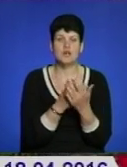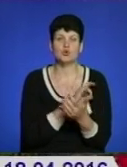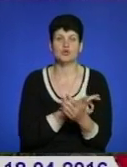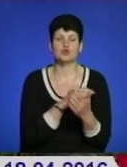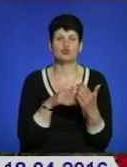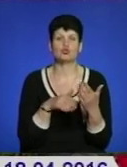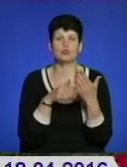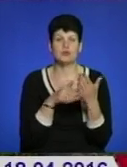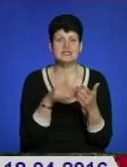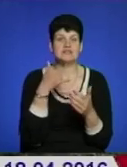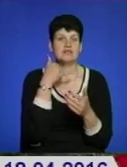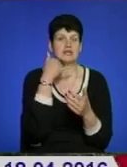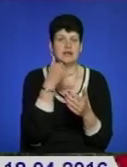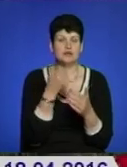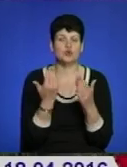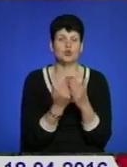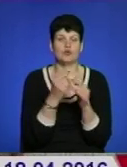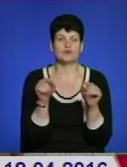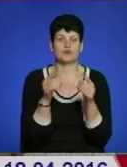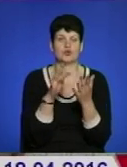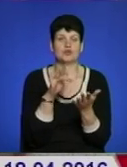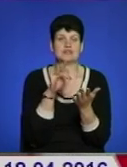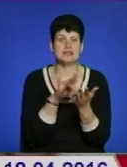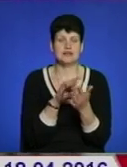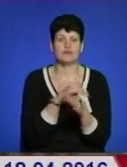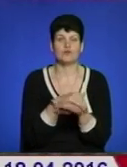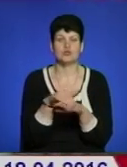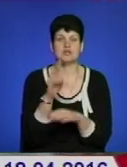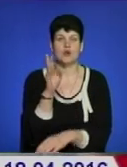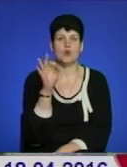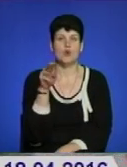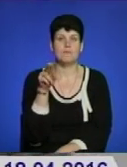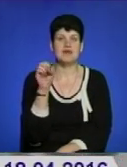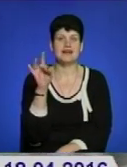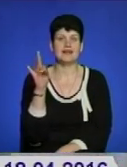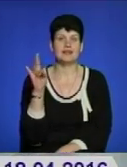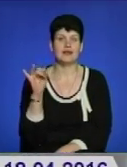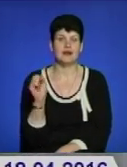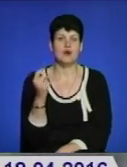допомогою звертайтеся до новоствореного центру, що на вулиці Коперника, 1.